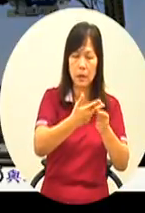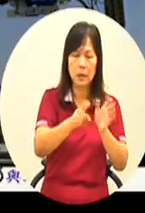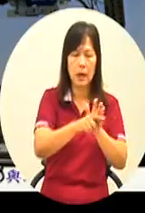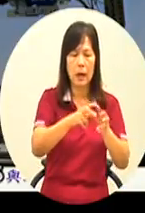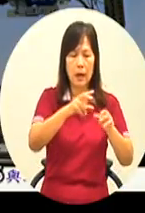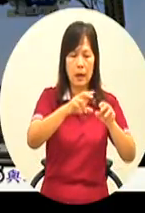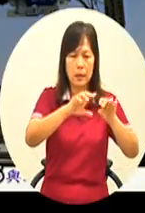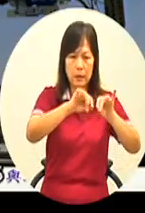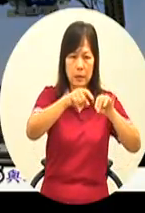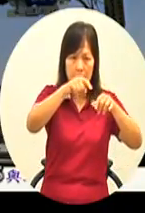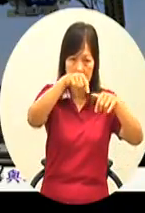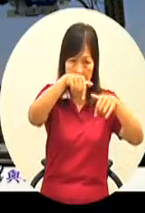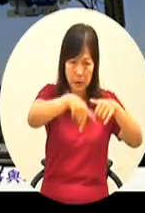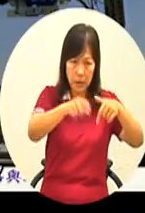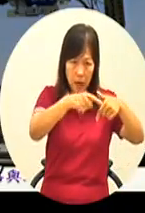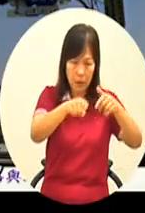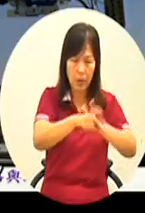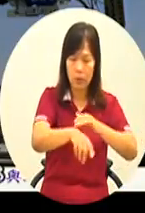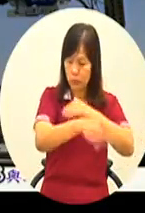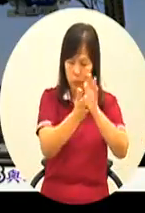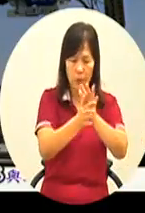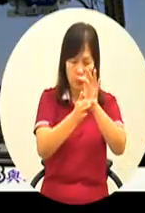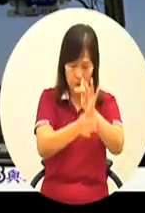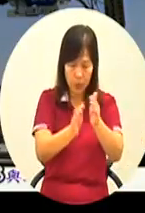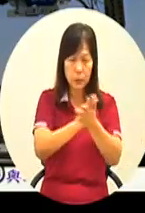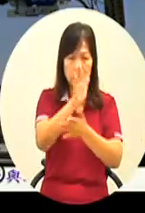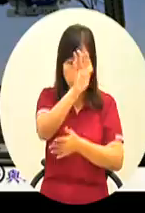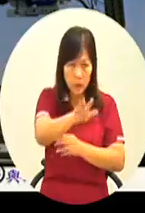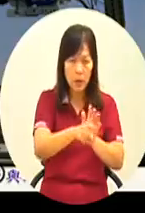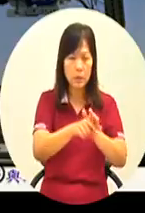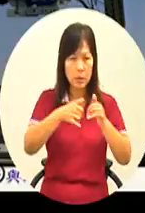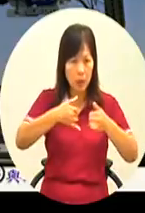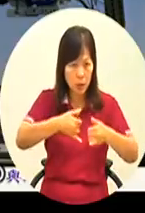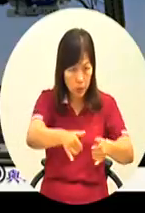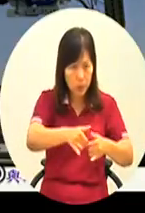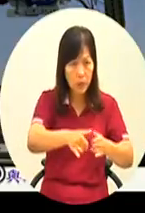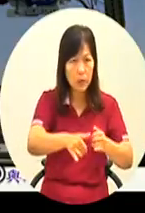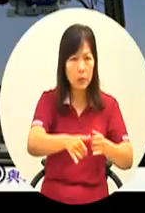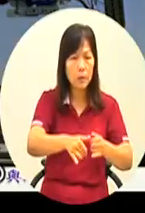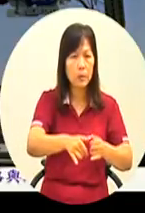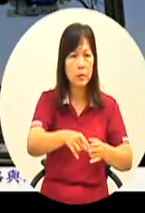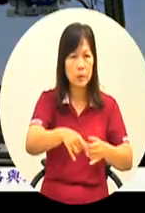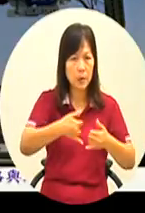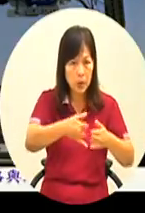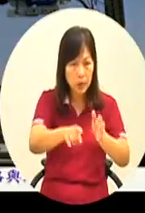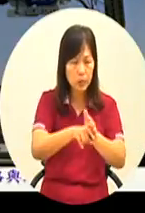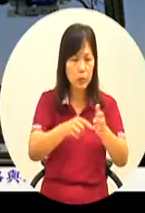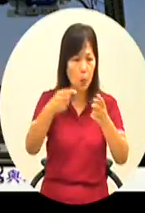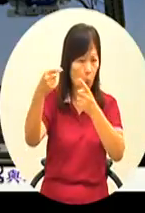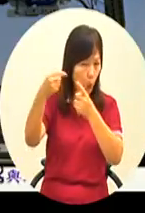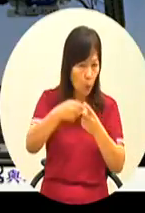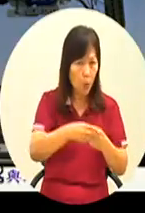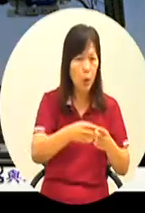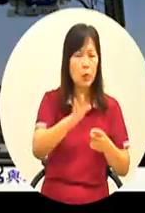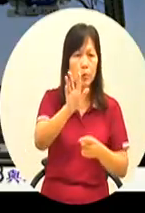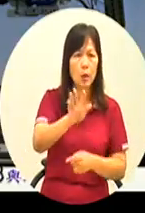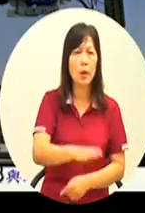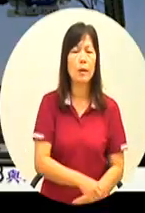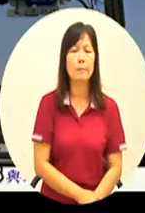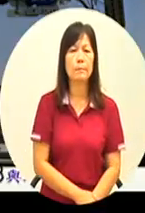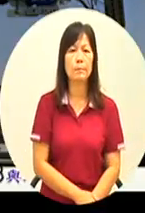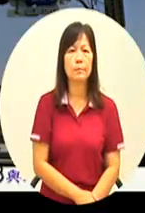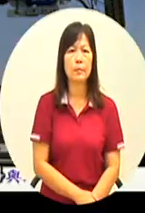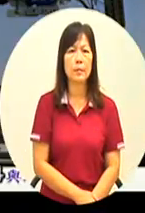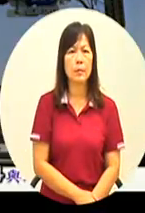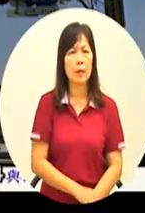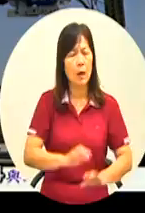路地下完全开始完工之后。这个路名，这个道路是相通的，大概这有